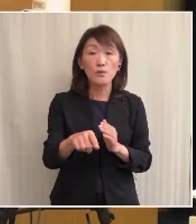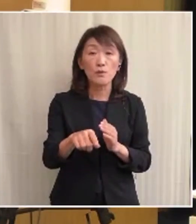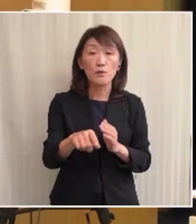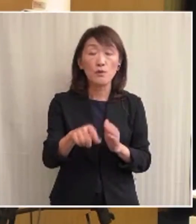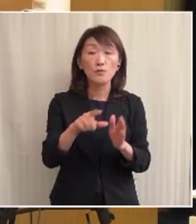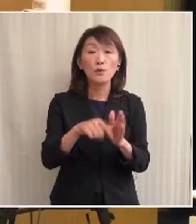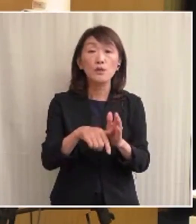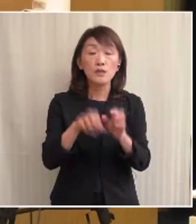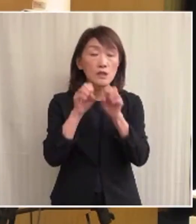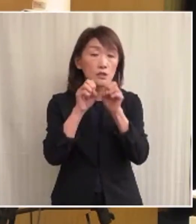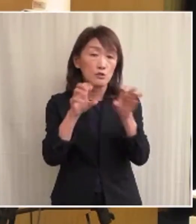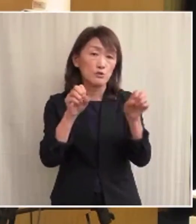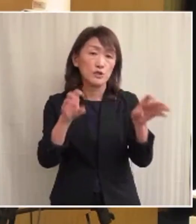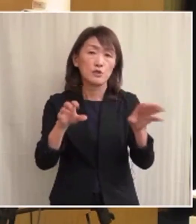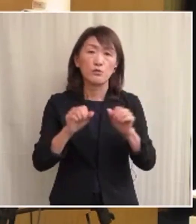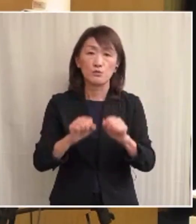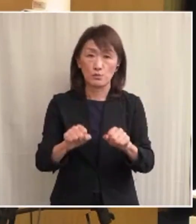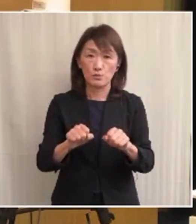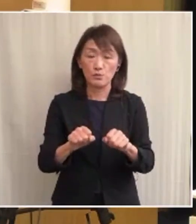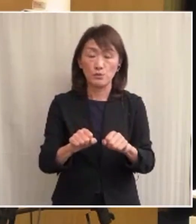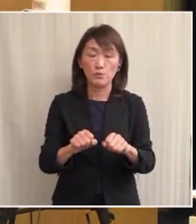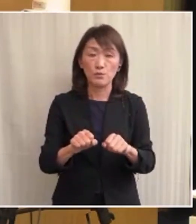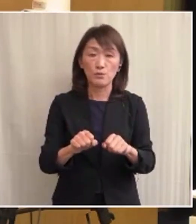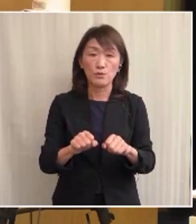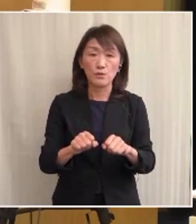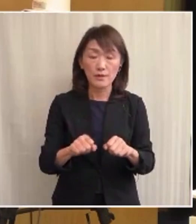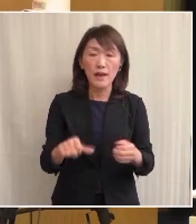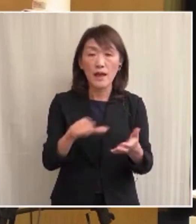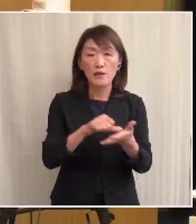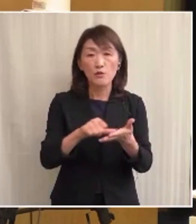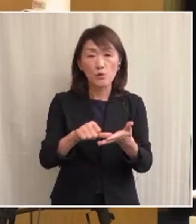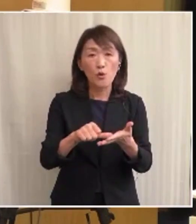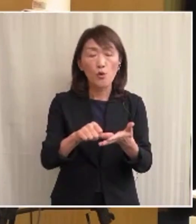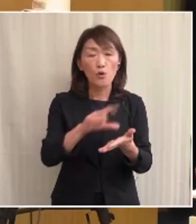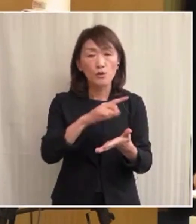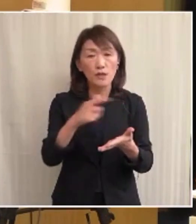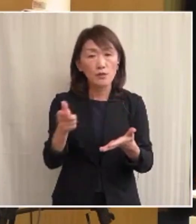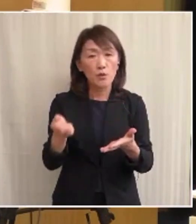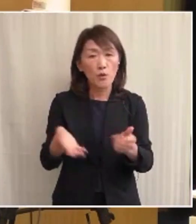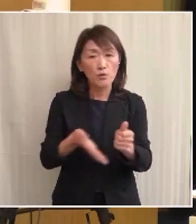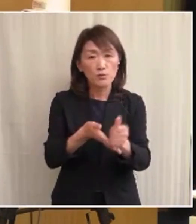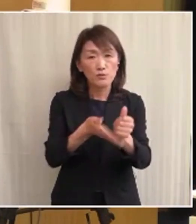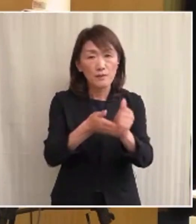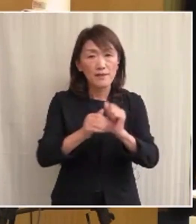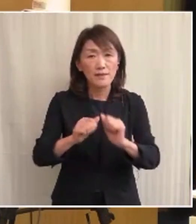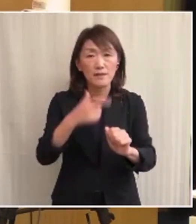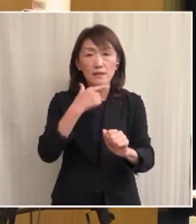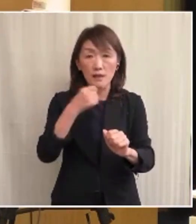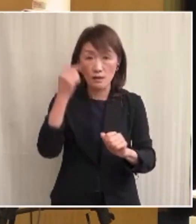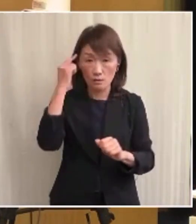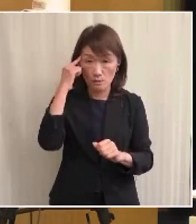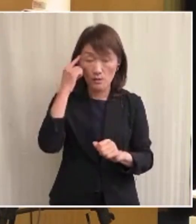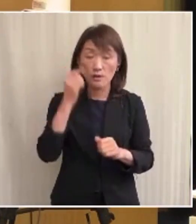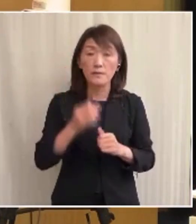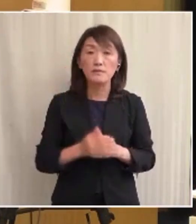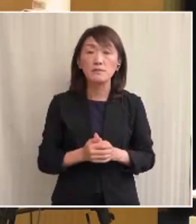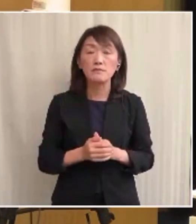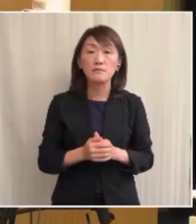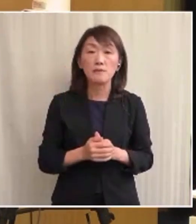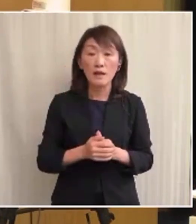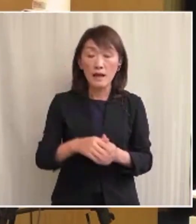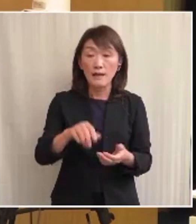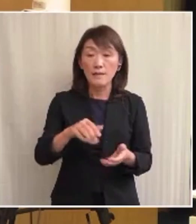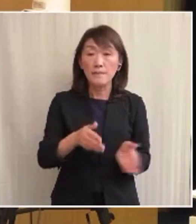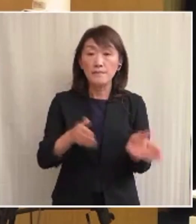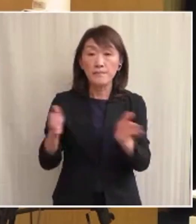て、周知をさせていただいて、でこの登録などを進めていきたいというふうに思っております。で地域の方の